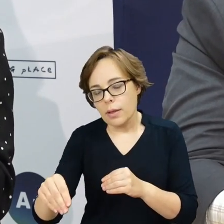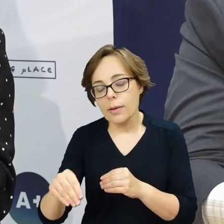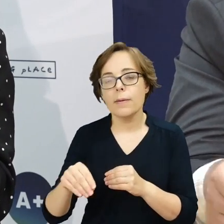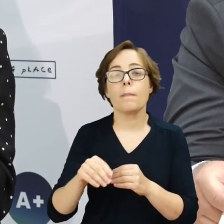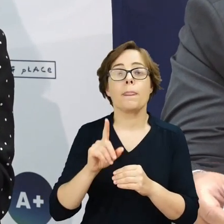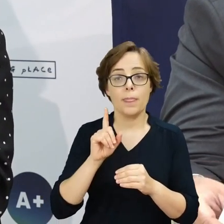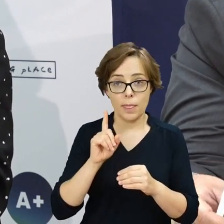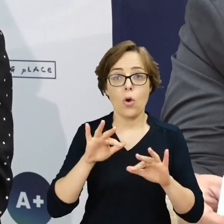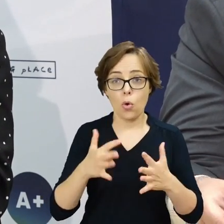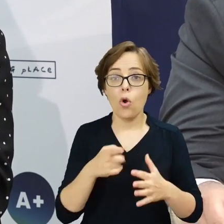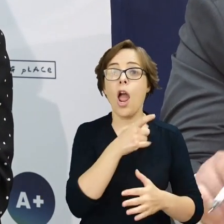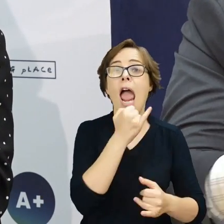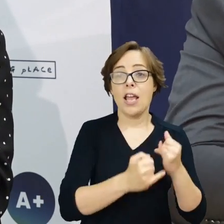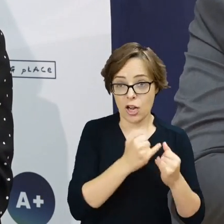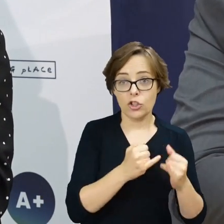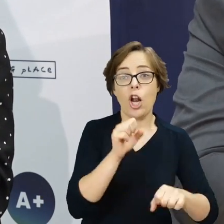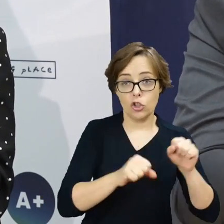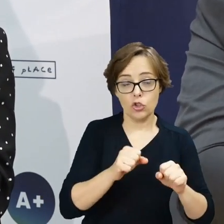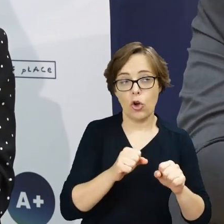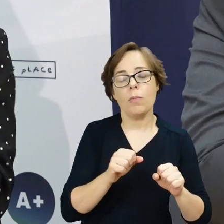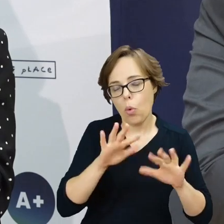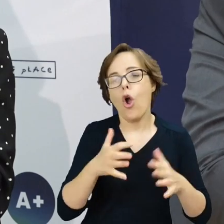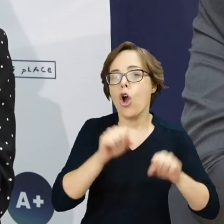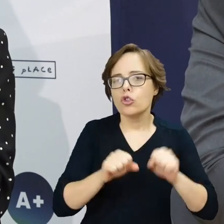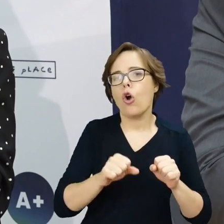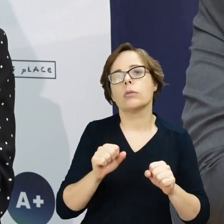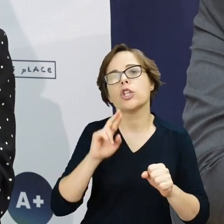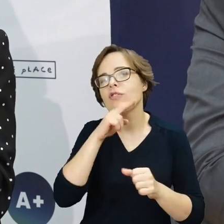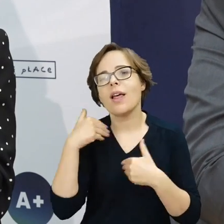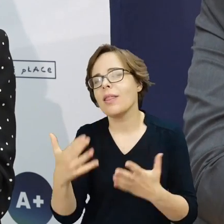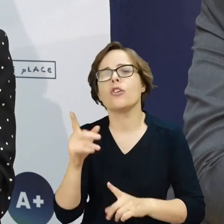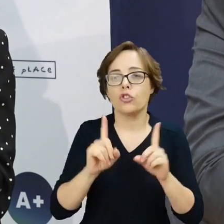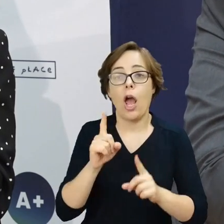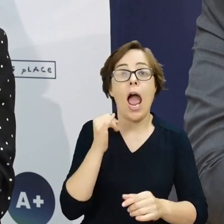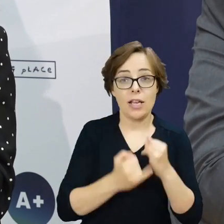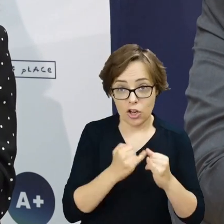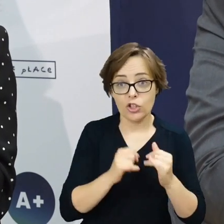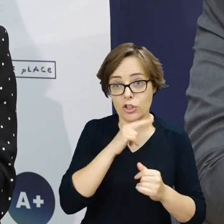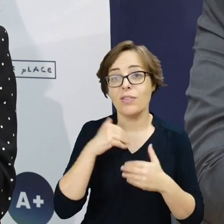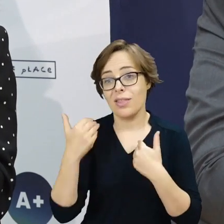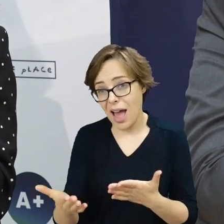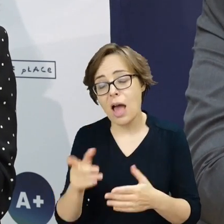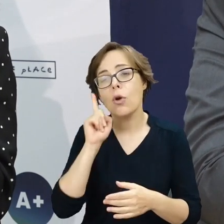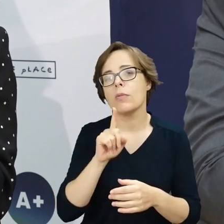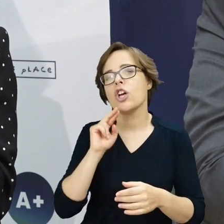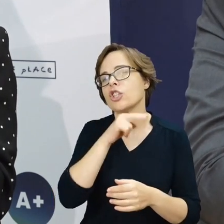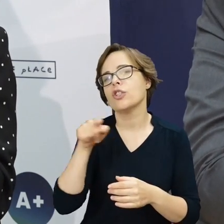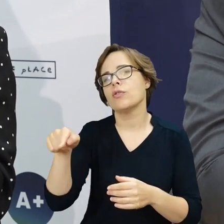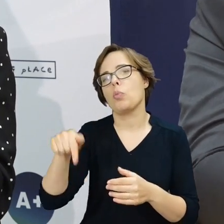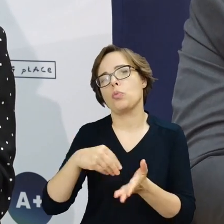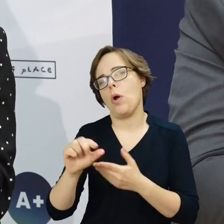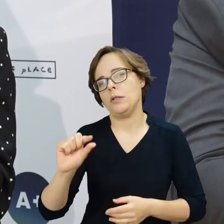raczej w tych najniższych przedziałach. Natomiast odrębny problem to